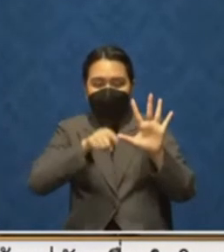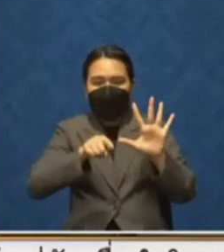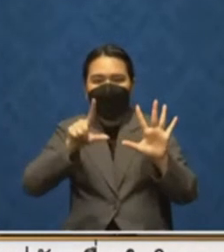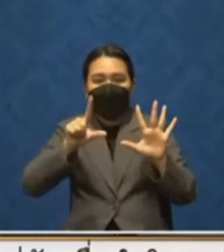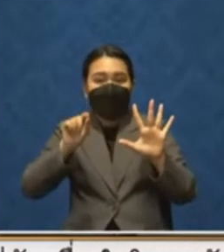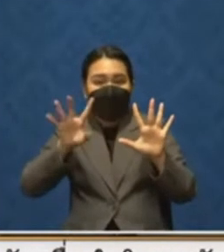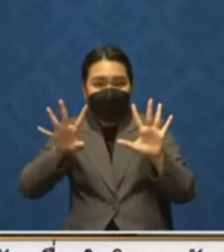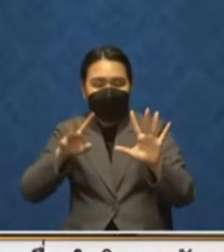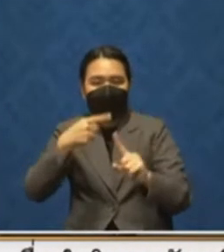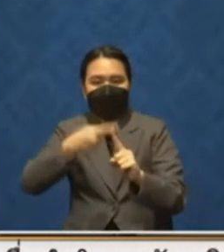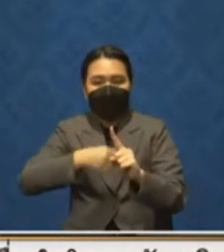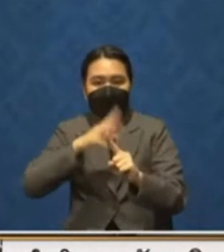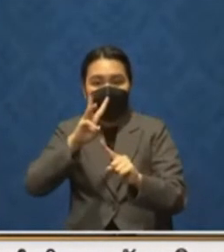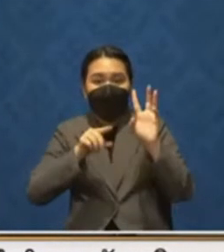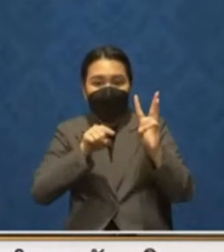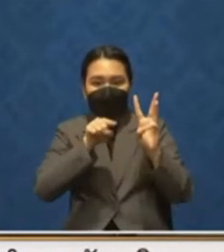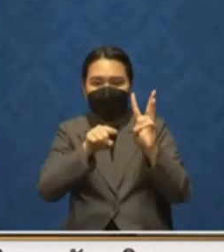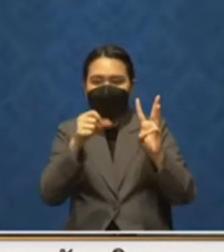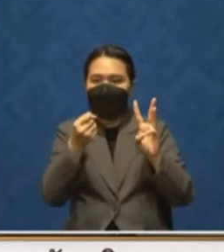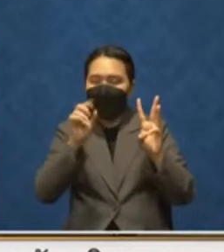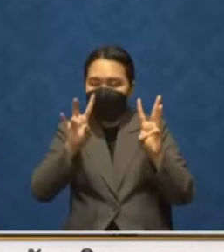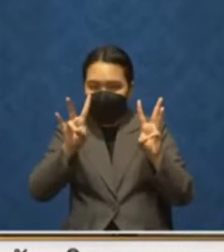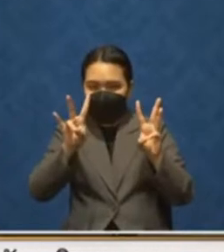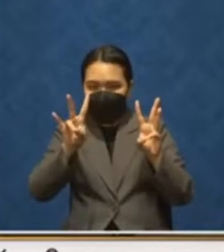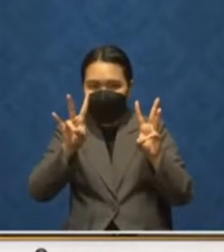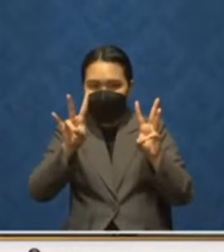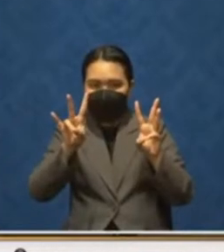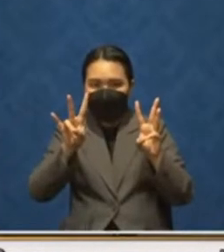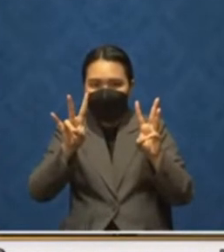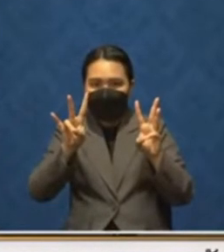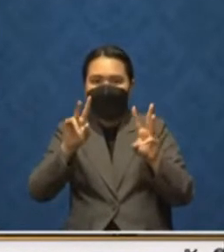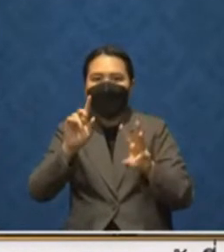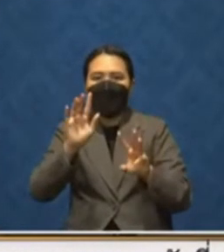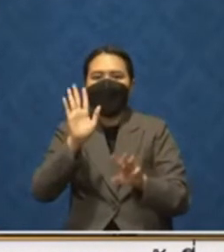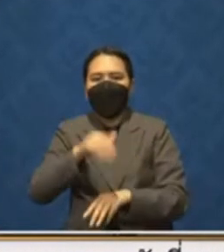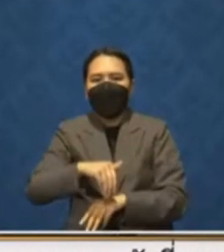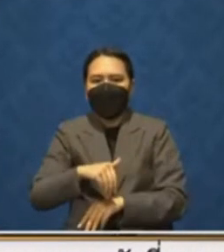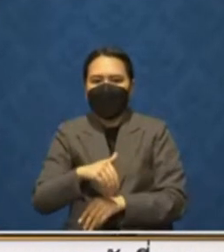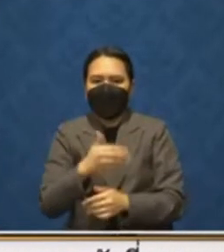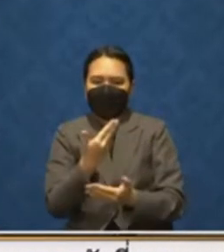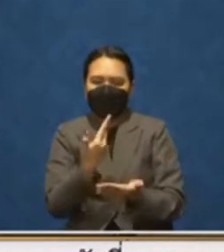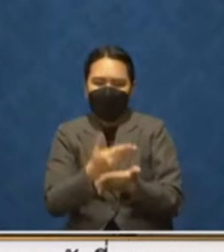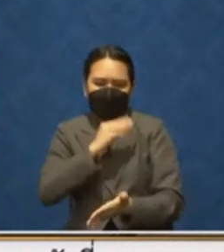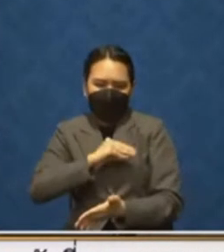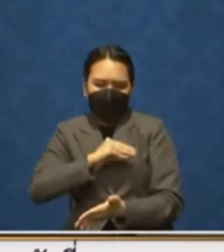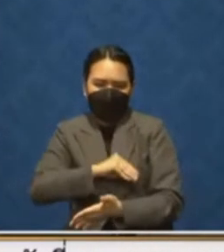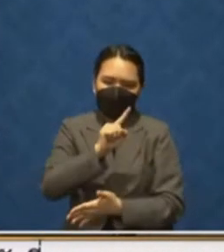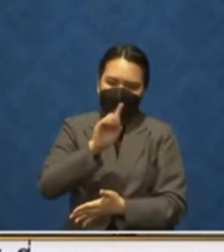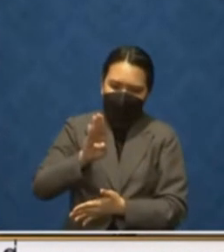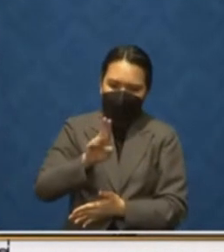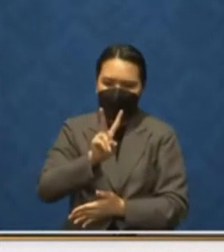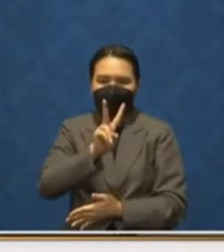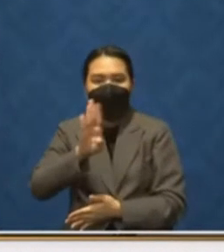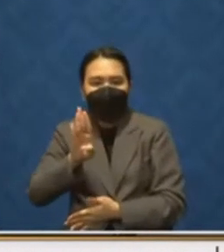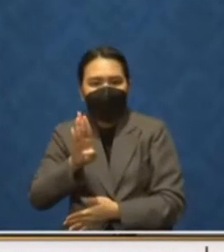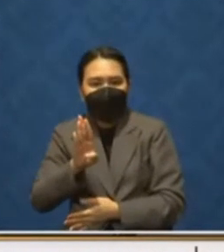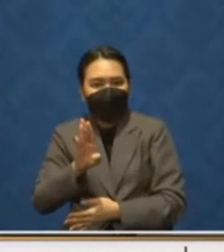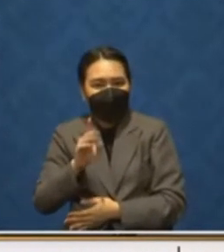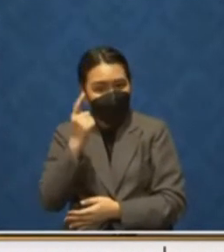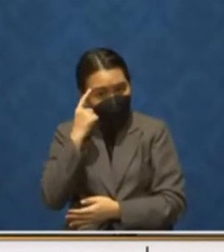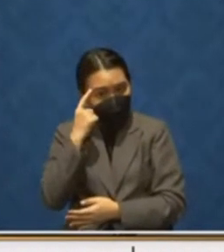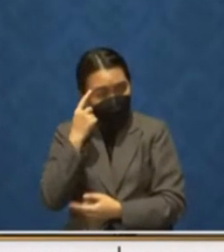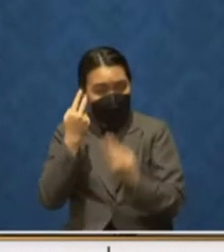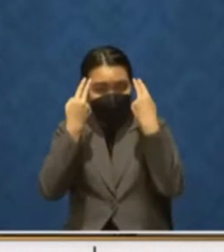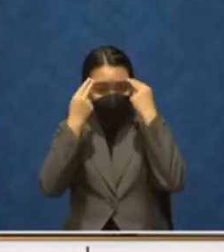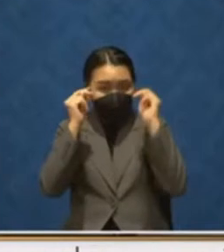มิถุนายน 6บาท 17สถานไหนบอกว่ากำไรแค่บาทสองบาทในสัญญายกรู้รึปะอะไรก็ไม่